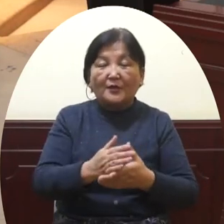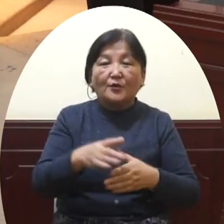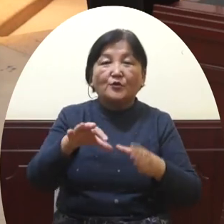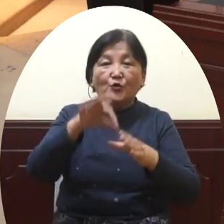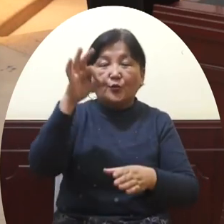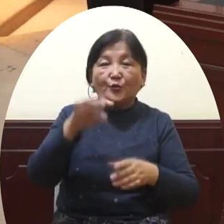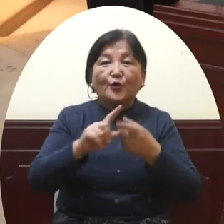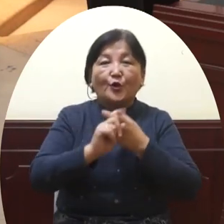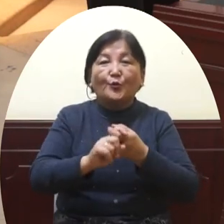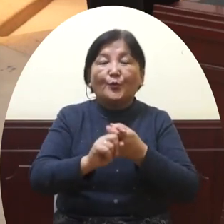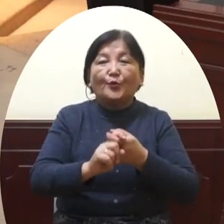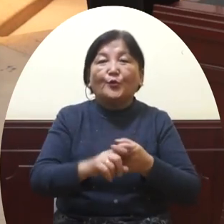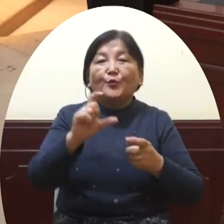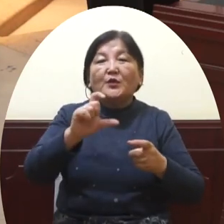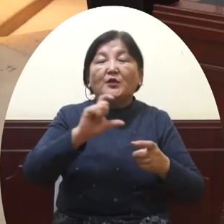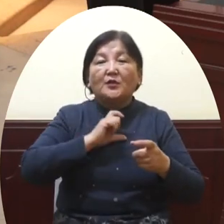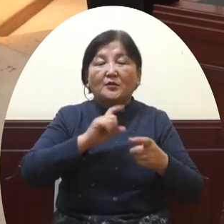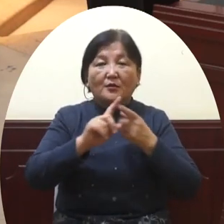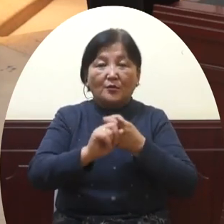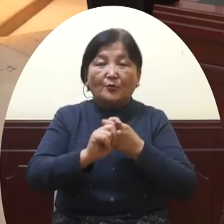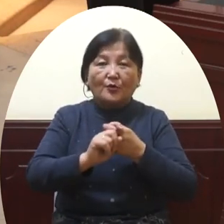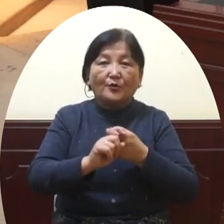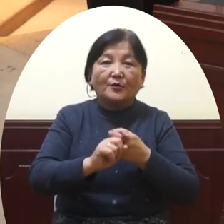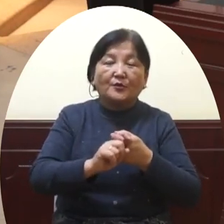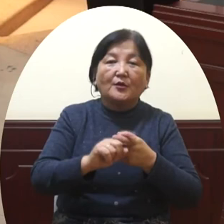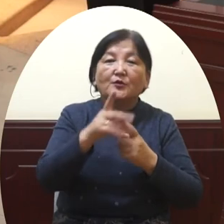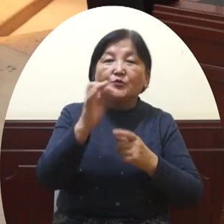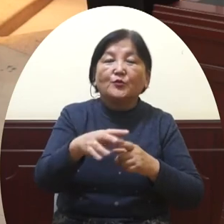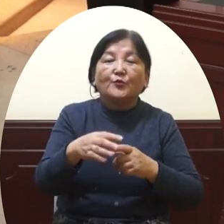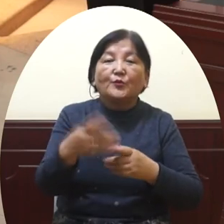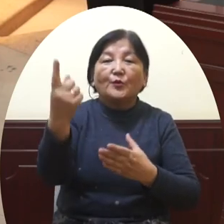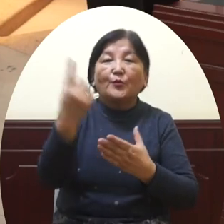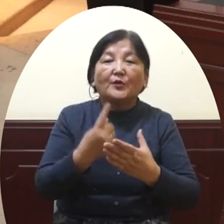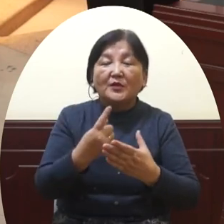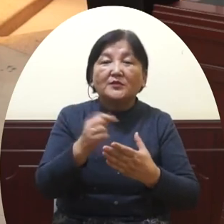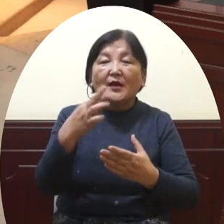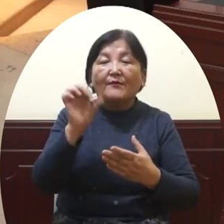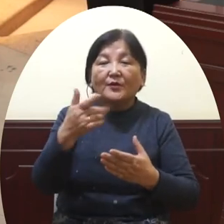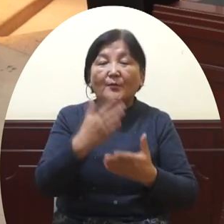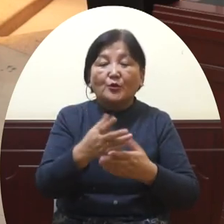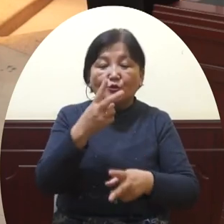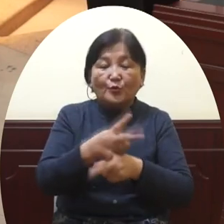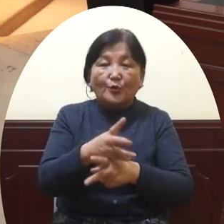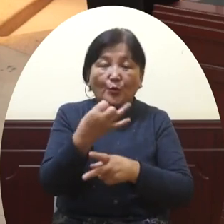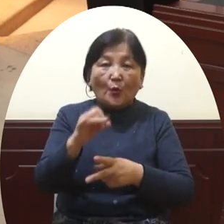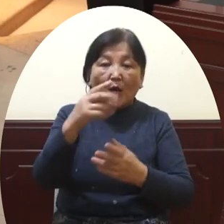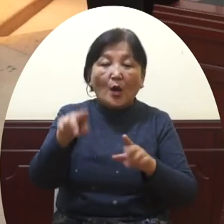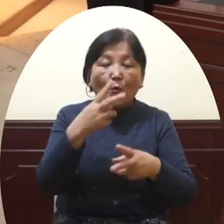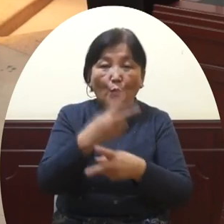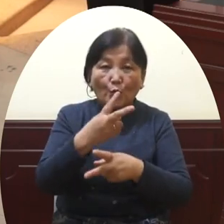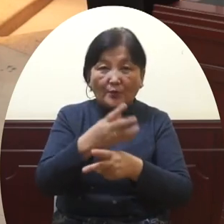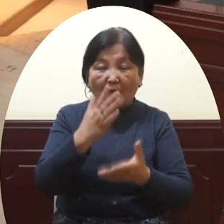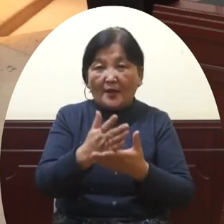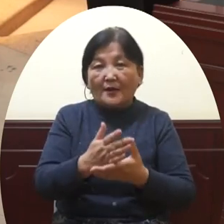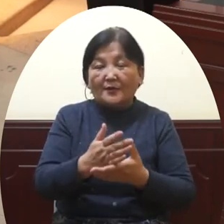холбоотой хүний эрхийн бүх асуудлууд одоо сонгууль хэрэг ороо өөрөөр хариуцч хүлээж авах шийдвэр нэгс одоо сонгуулийн тухай хуулийн заалт болох учраас хүний хүснэг бол